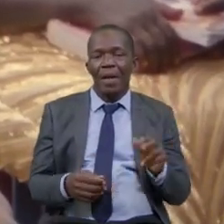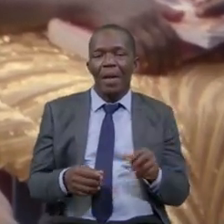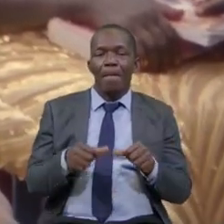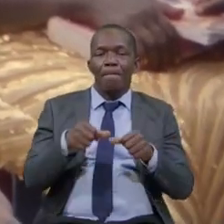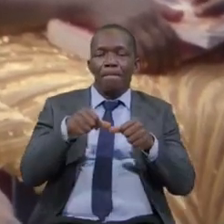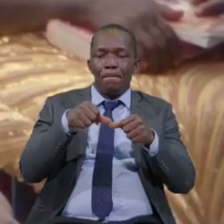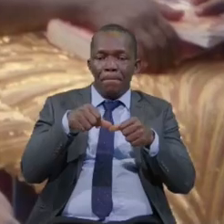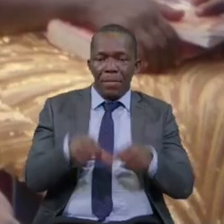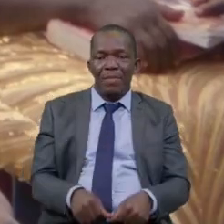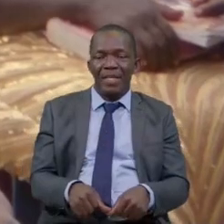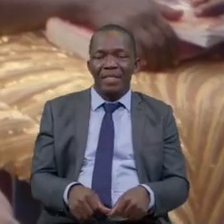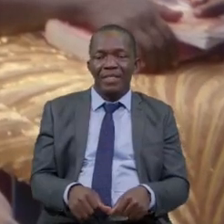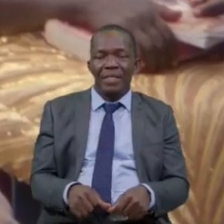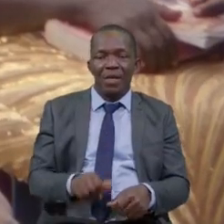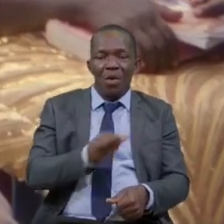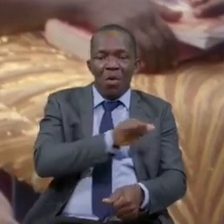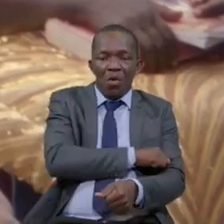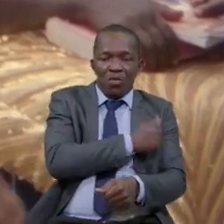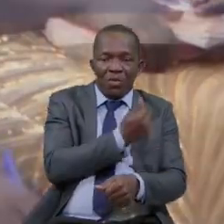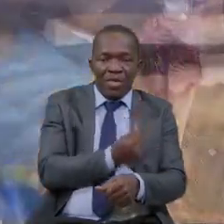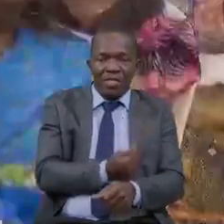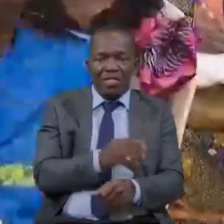Fils reconnu.